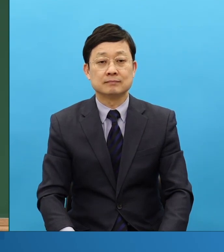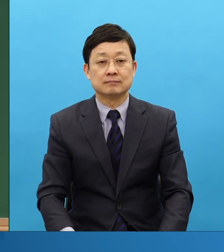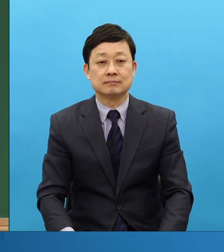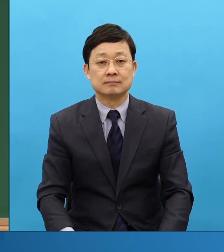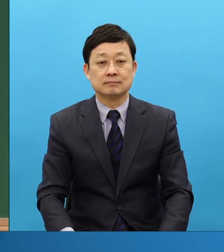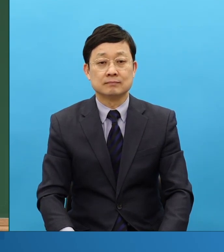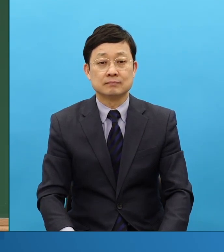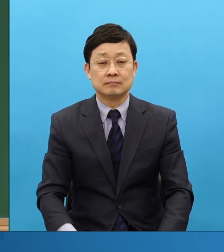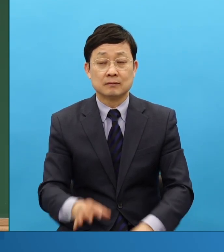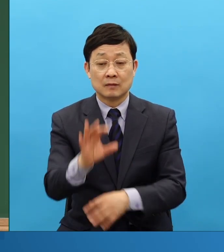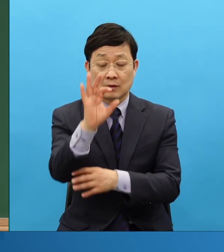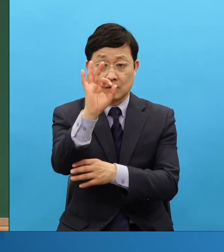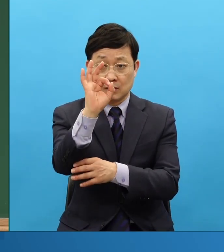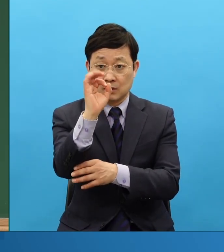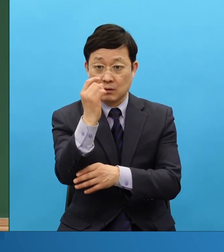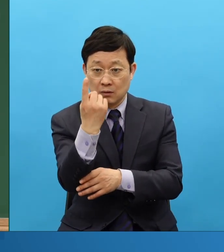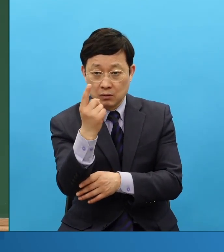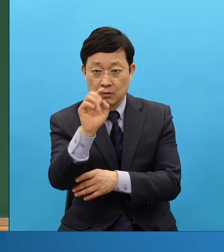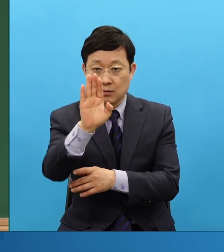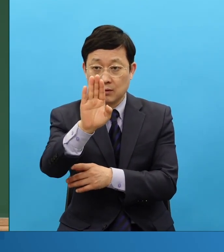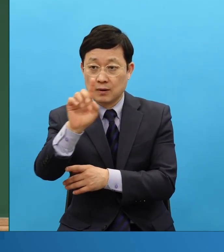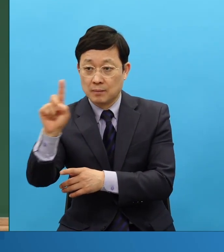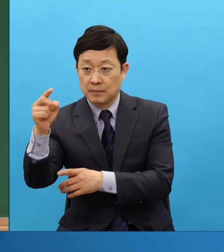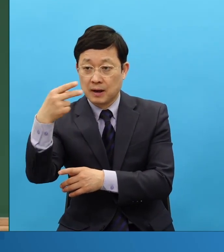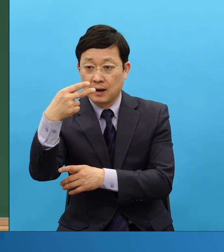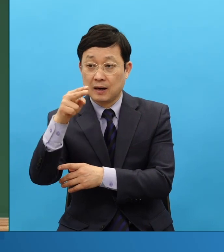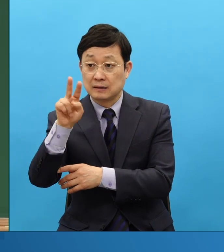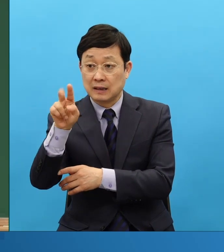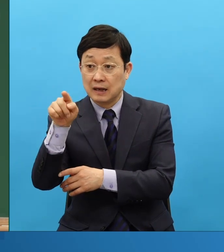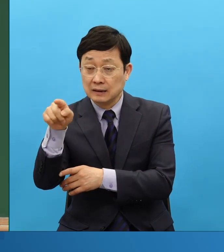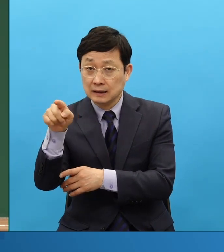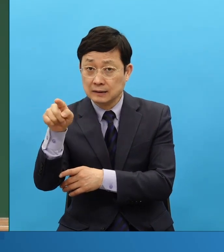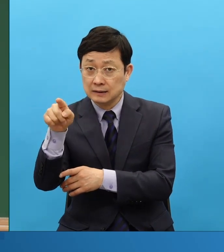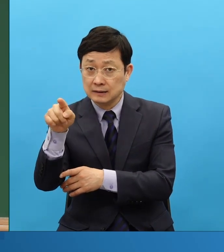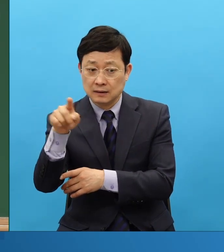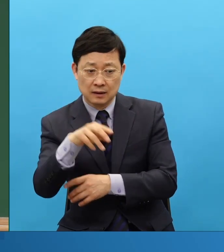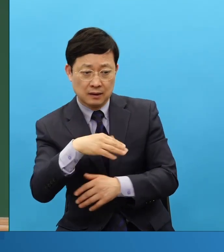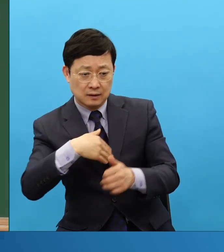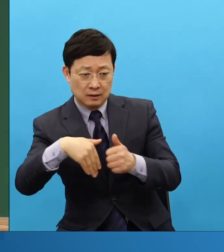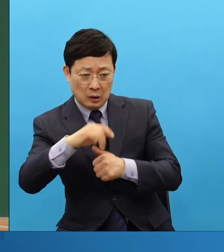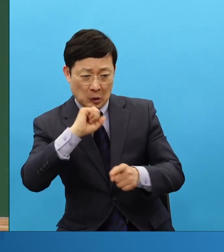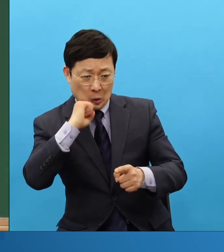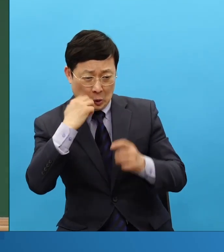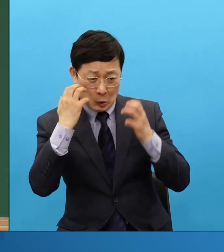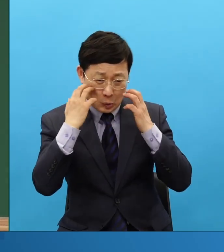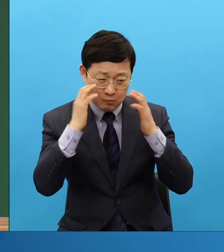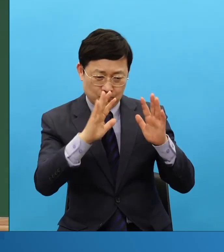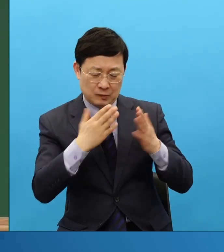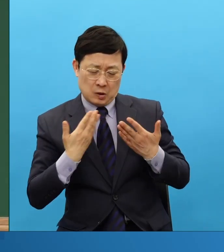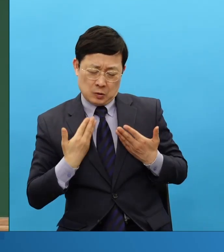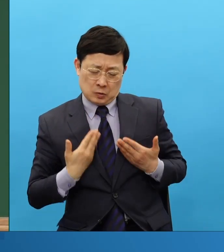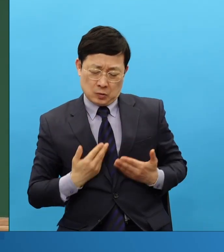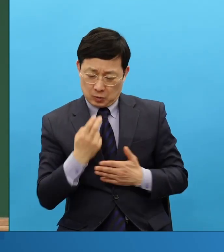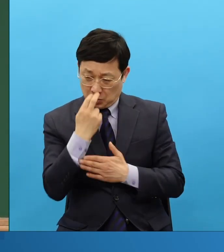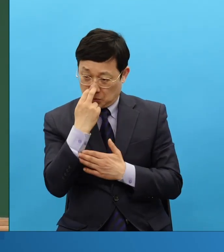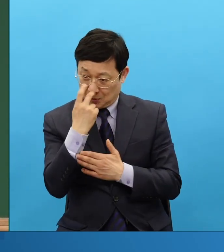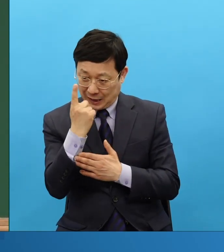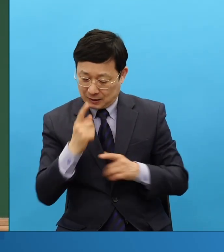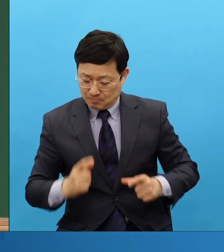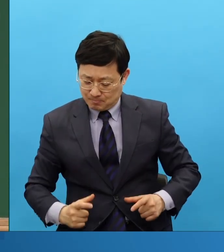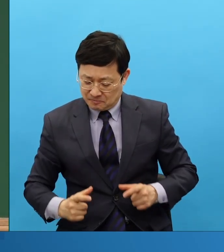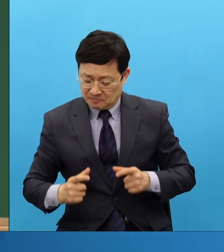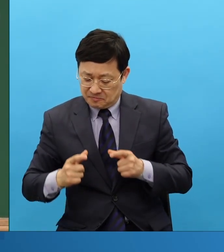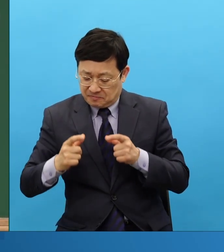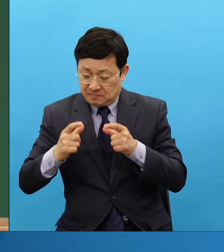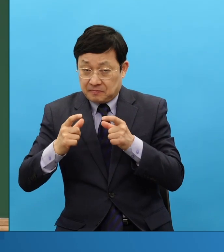오바다입니다. And then Obadiah. 가장 어려운 때 조용히 망대를 세운 거예요. In the most difficult times, very quietly, he established a bartizan.